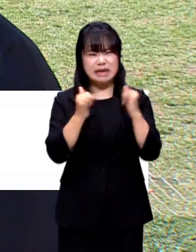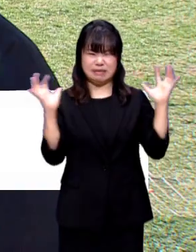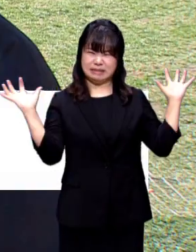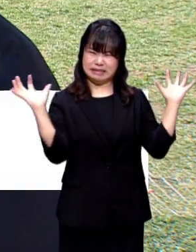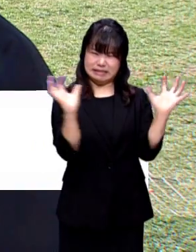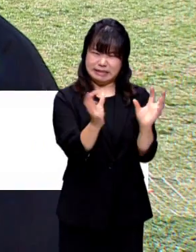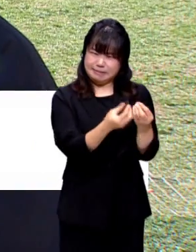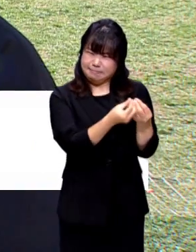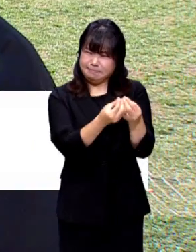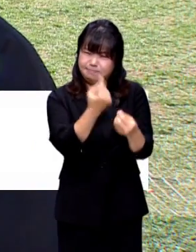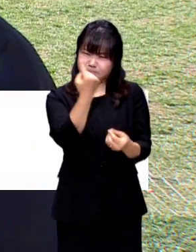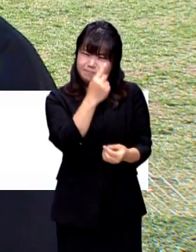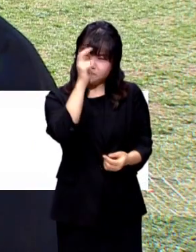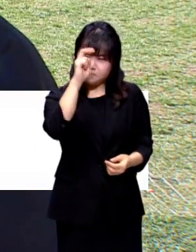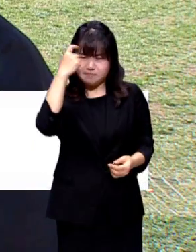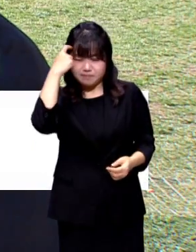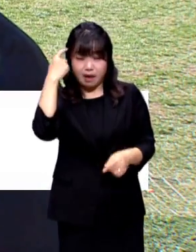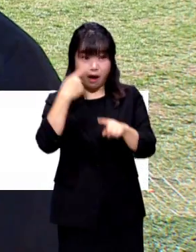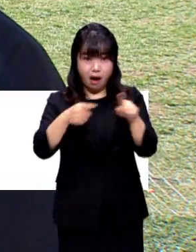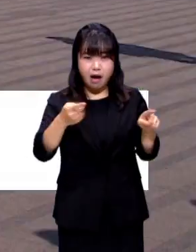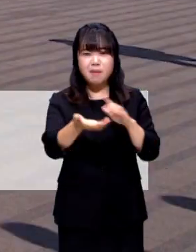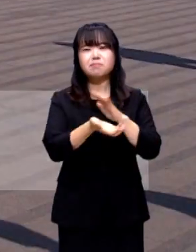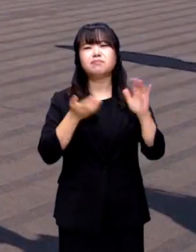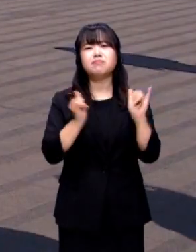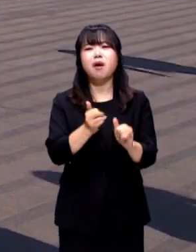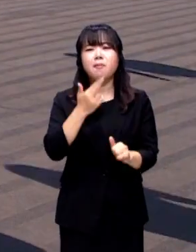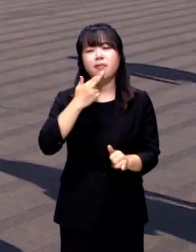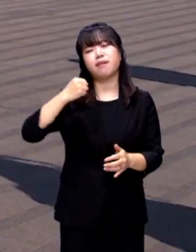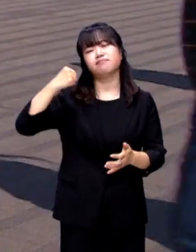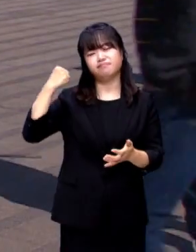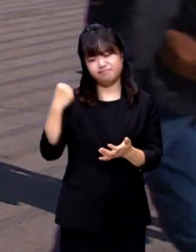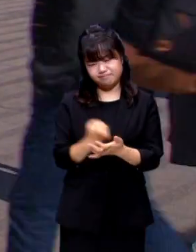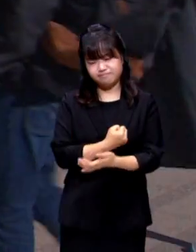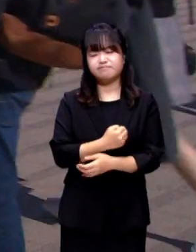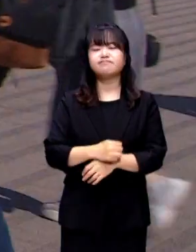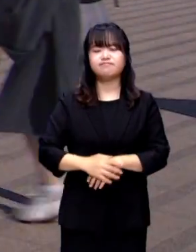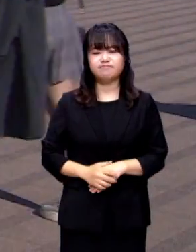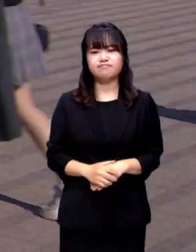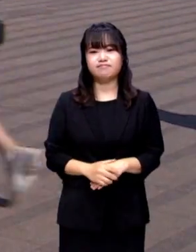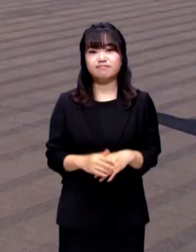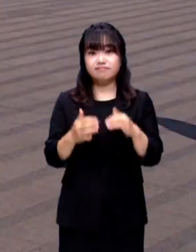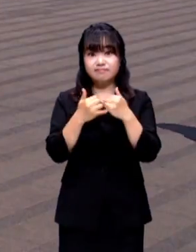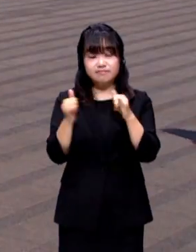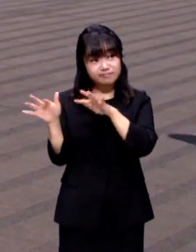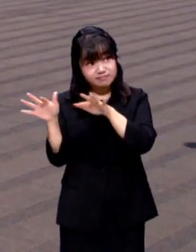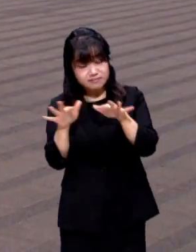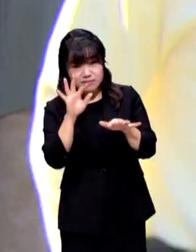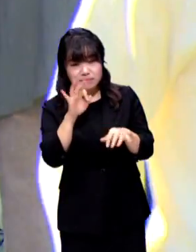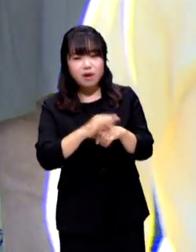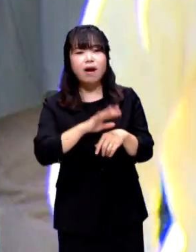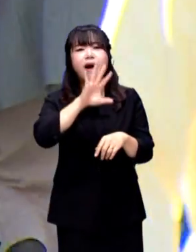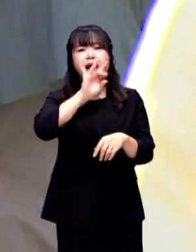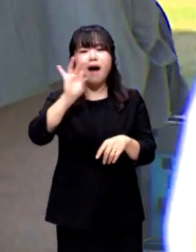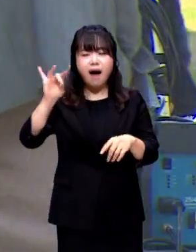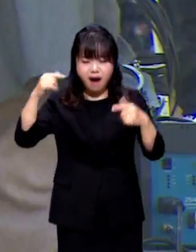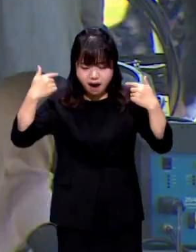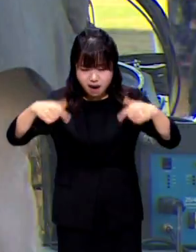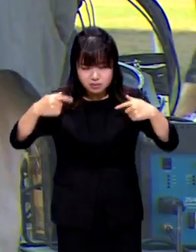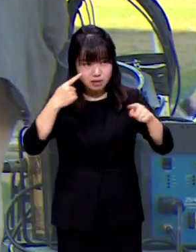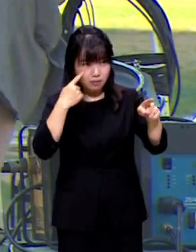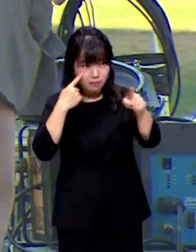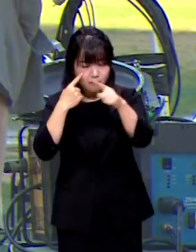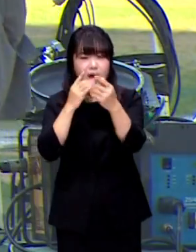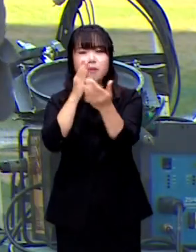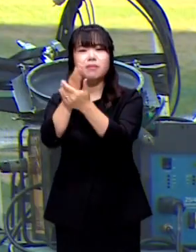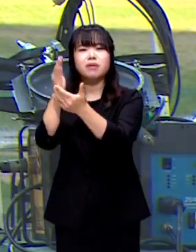대처 못한 것에 좀 아쉬운 마음이 들었습니다. 이런 압사 사고는 시민들 곁에 늘 도사리고 있다고 해도 과언이